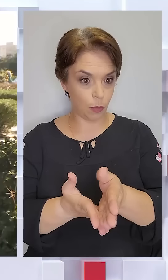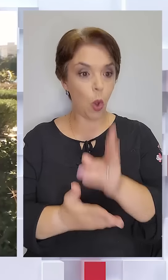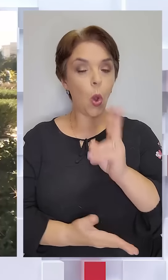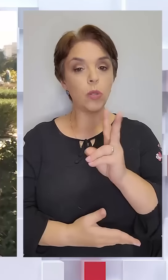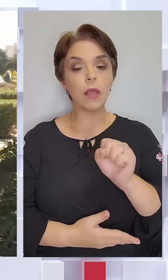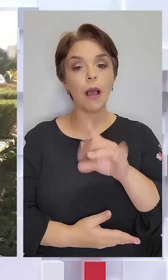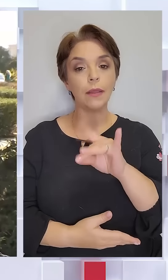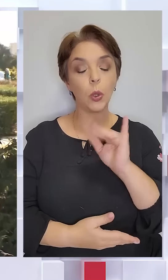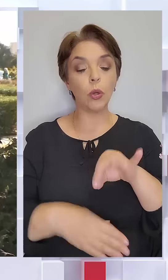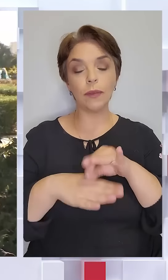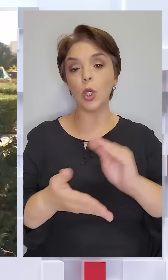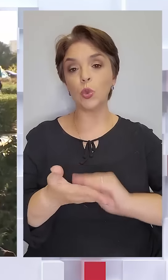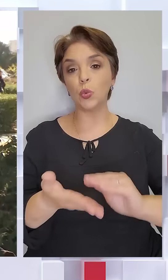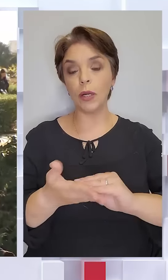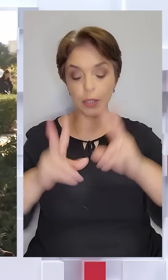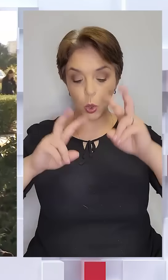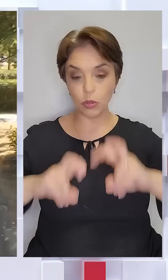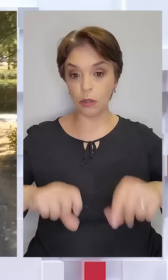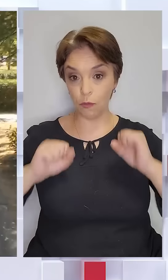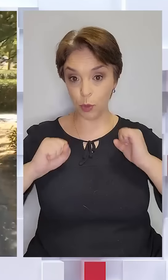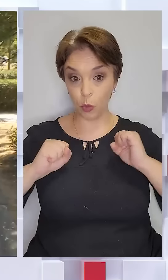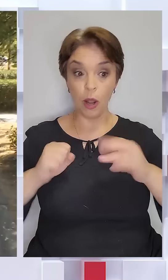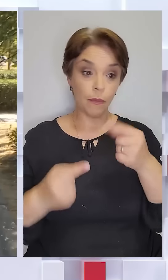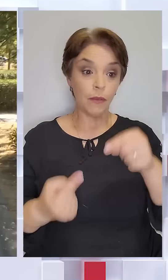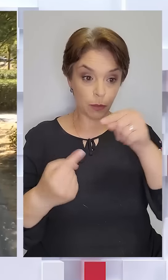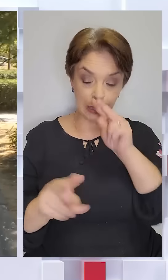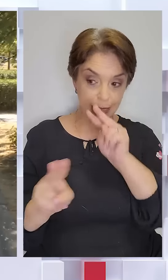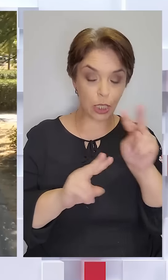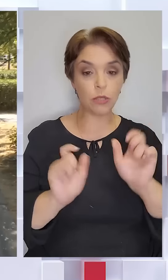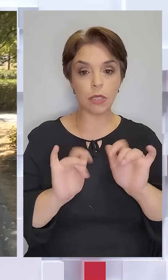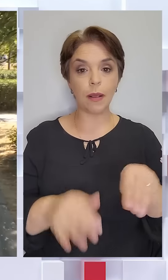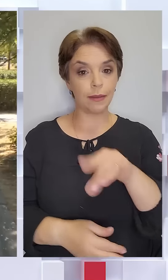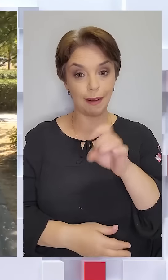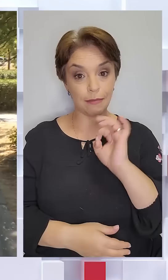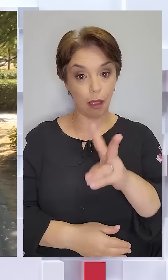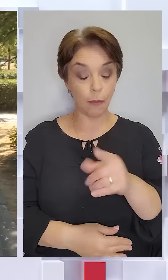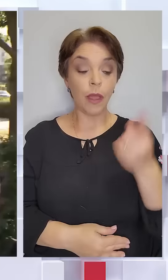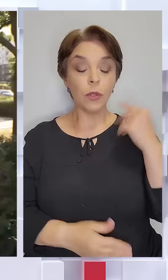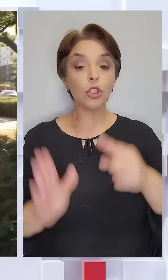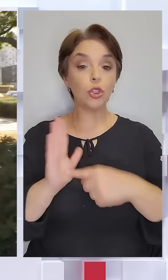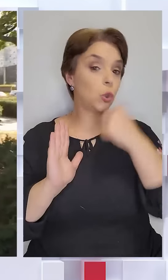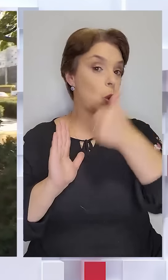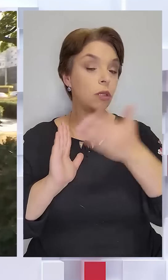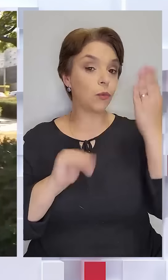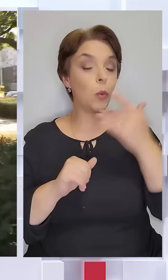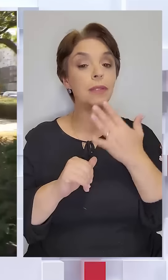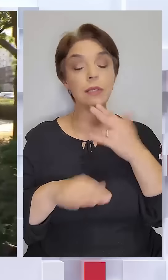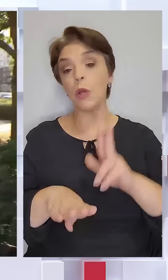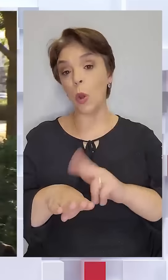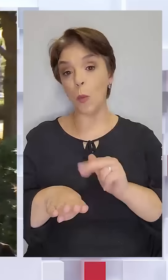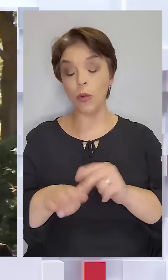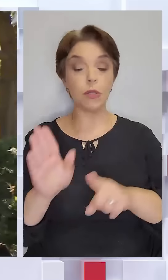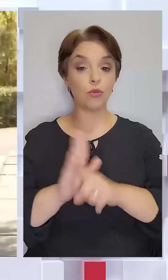Костянтин Андріюк веде журналістські розслідування в спорті і, відповідно, стежить за справою Трейтяка. Відтоді, як 6 років тому, Національна